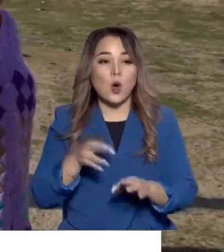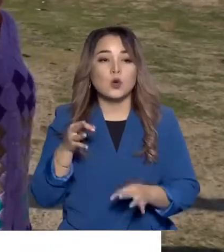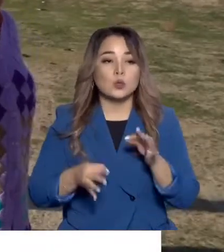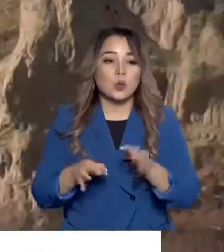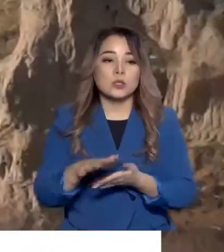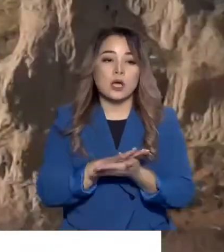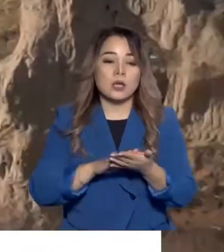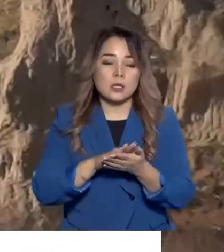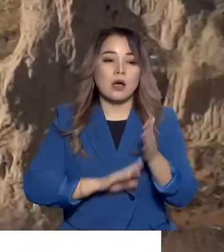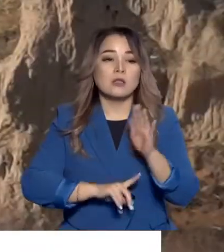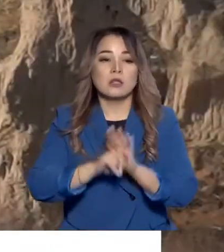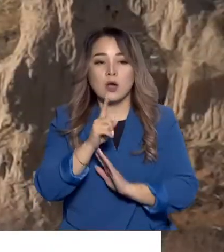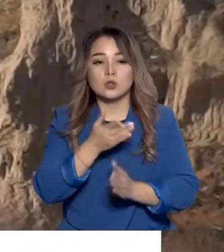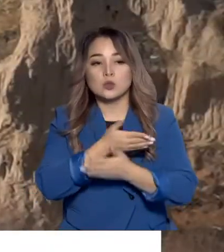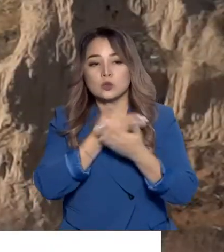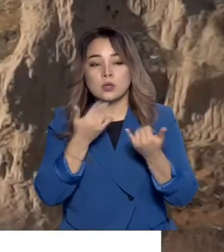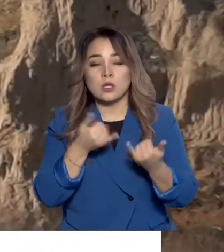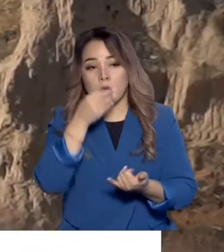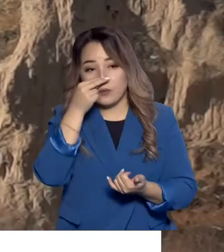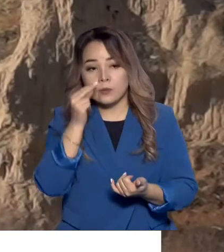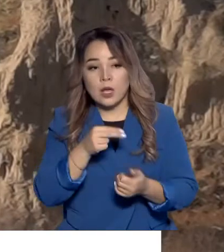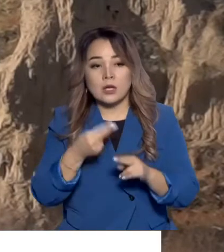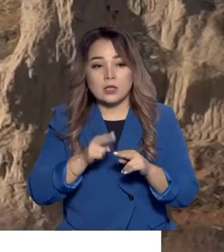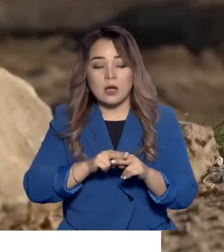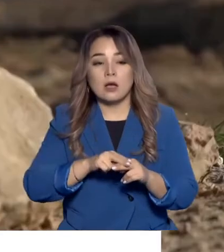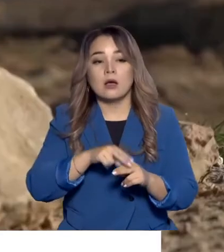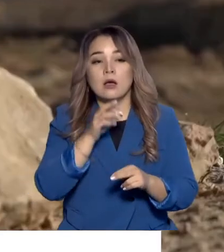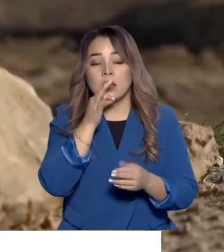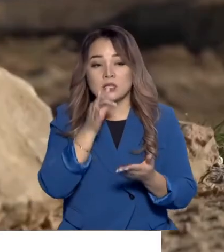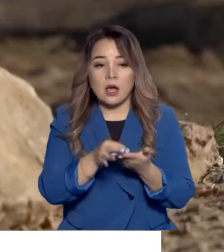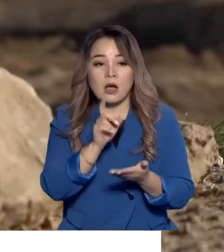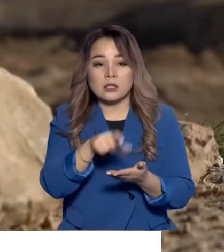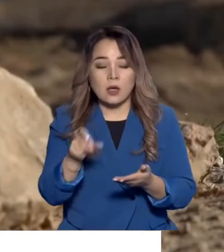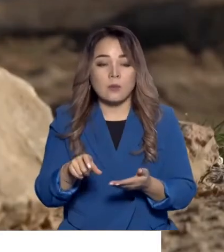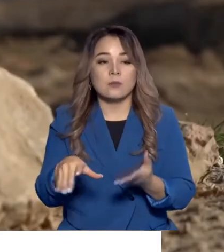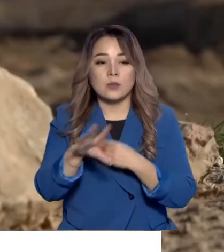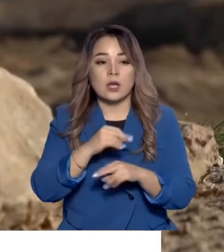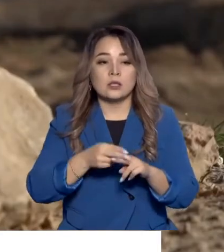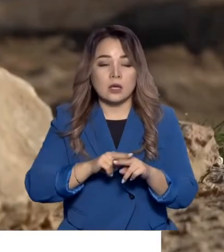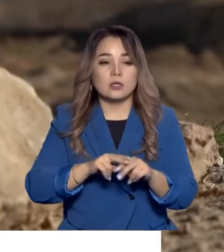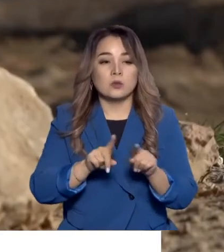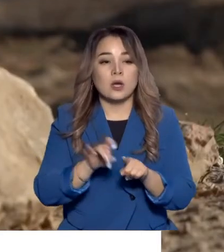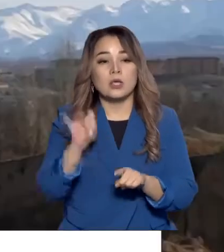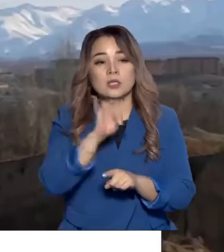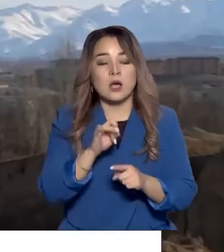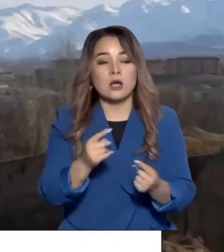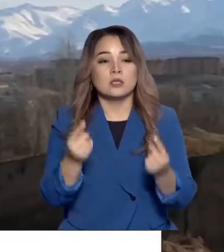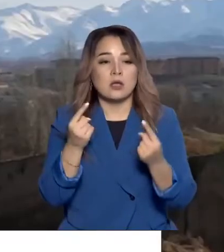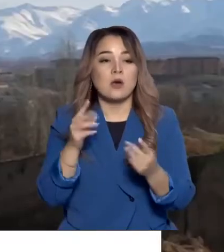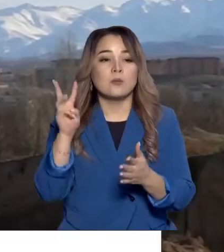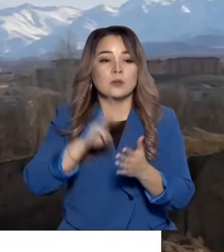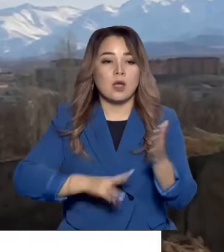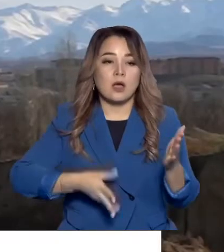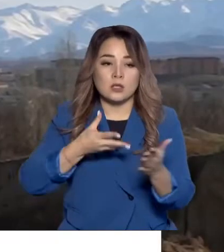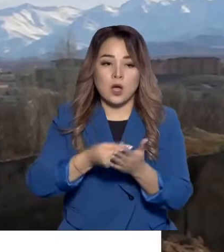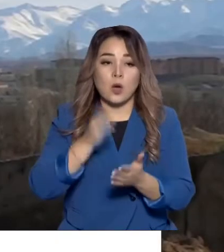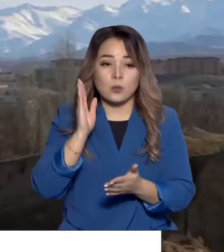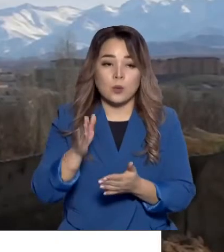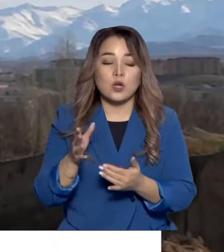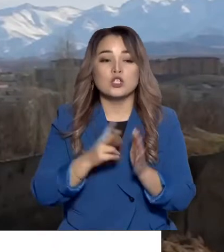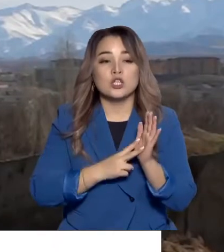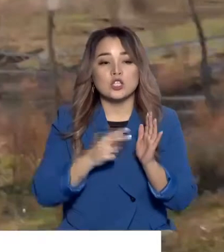іс қарауды бастаған жоқ. Егер жауаптылардың кінәсі дәлелденсе, тарихи құндылықты аяқ асты еткендер ірі көлемде айыппұл арқалайды. Немесе